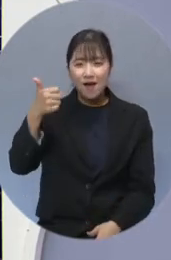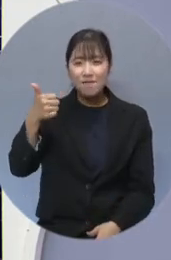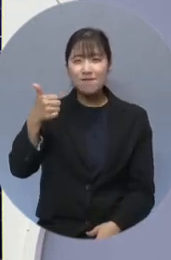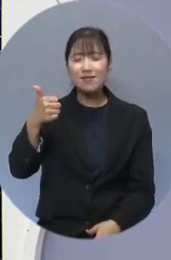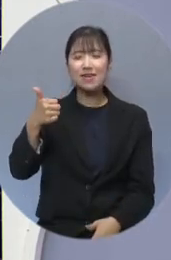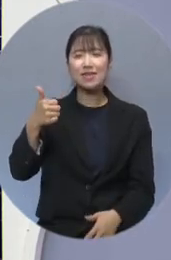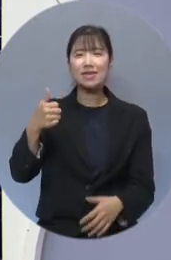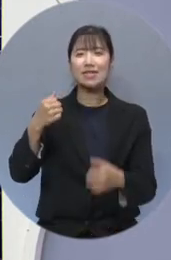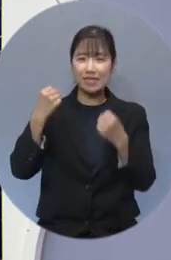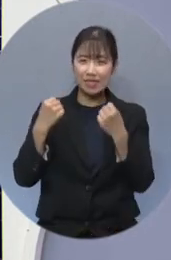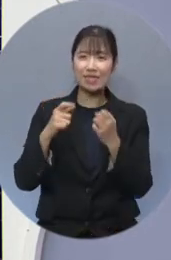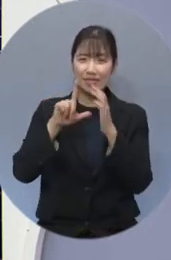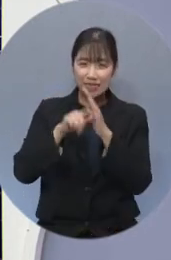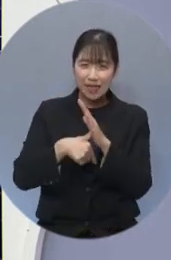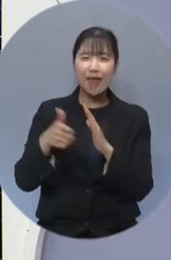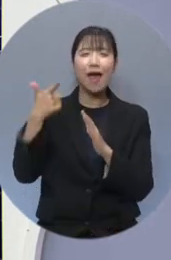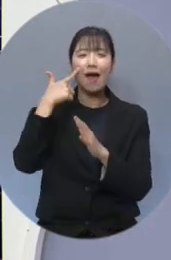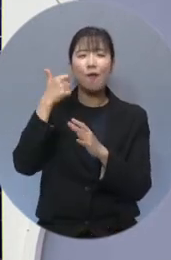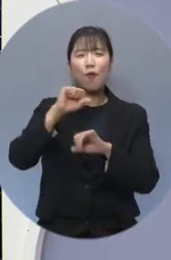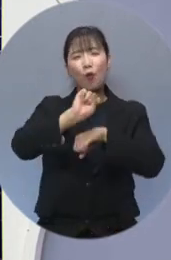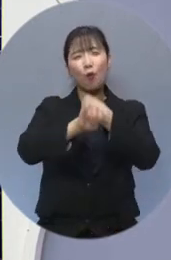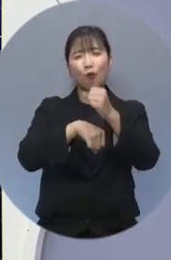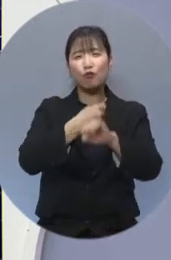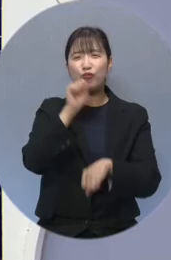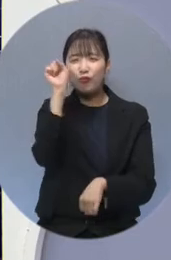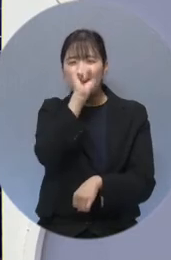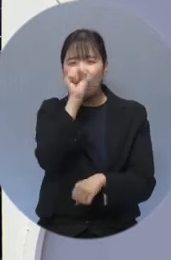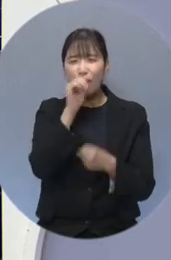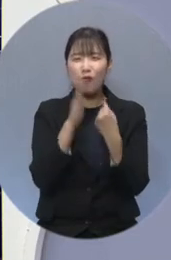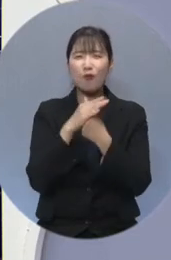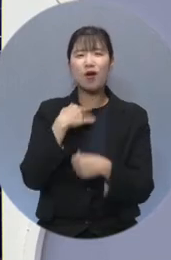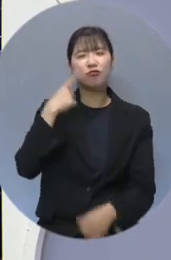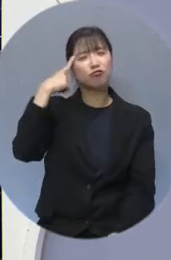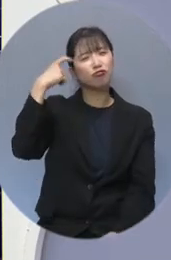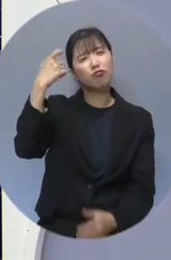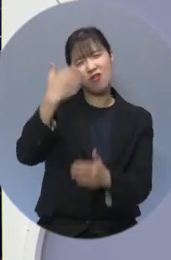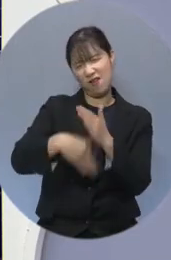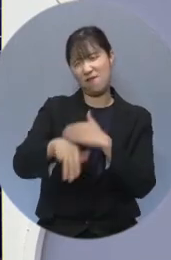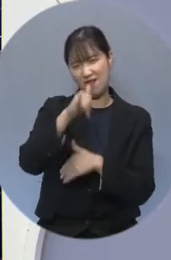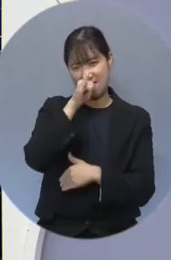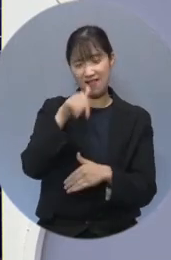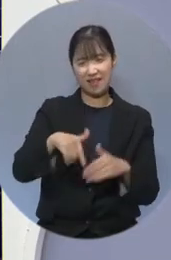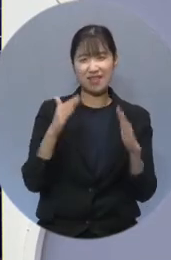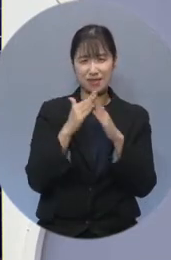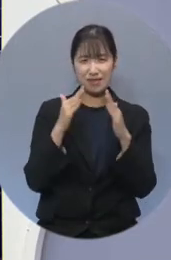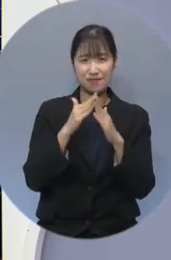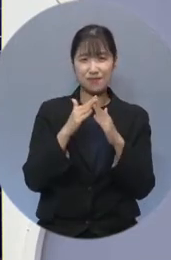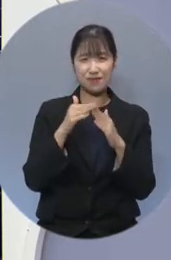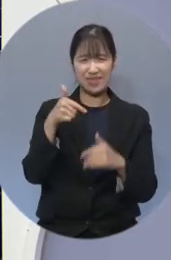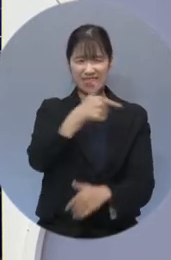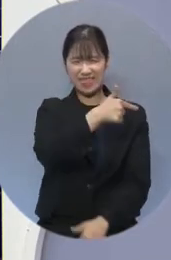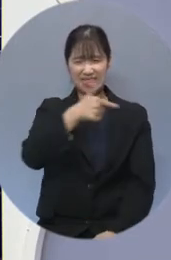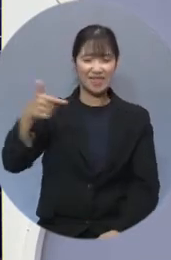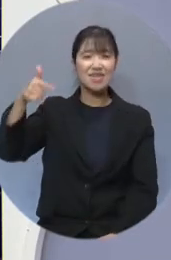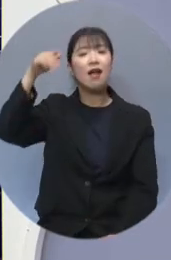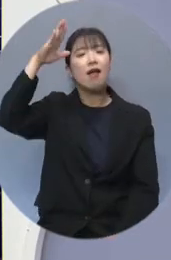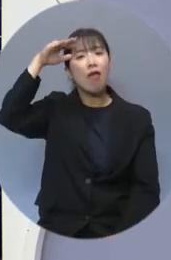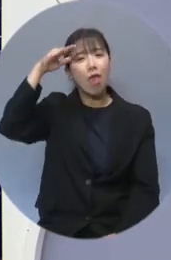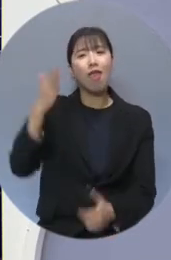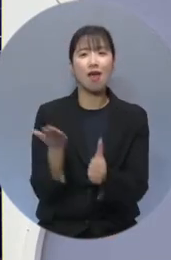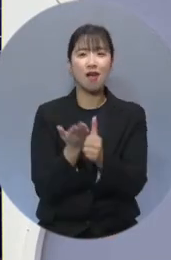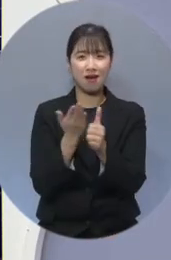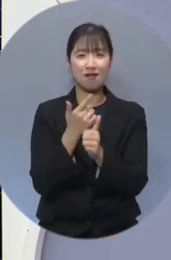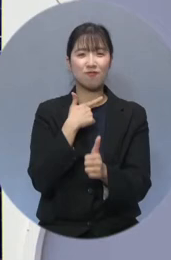제가 동물들을 아버님이 좋아하셔서 그 추억이 있습니다. 이제 그때 집에서 바퀴라고 하는 큰 개도